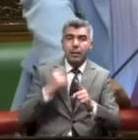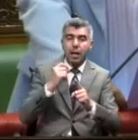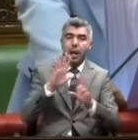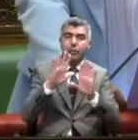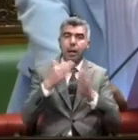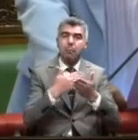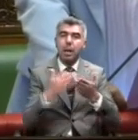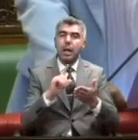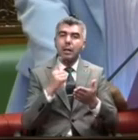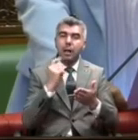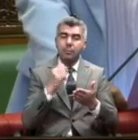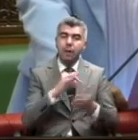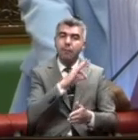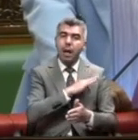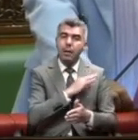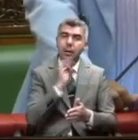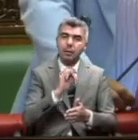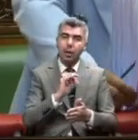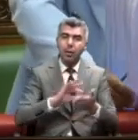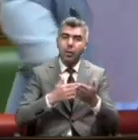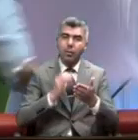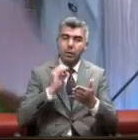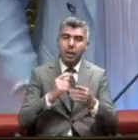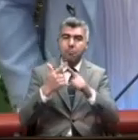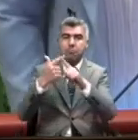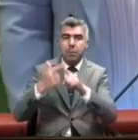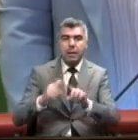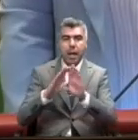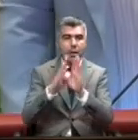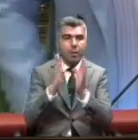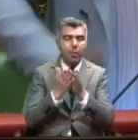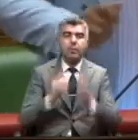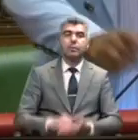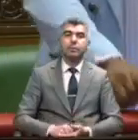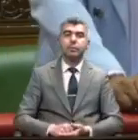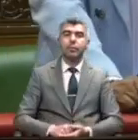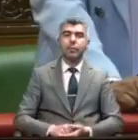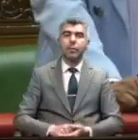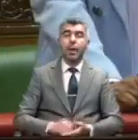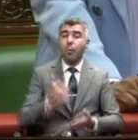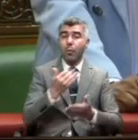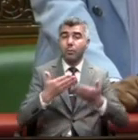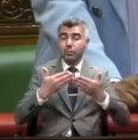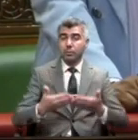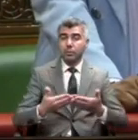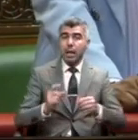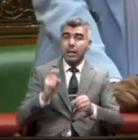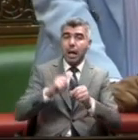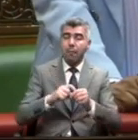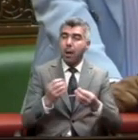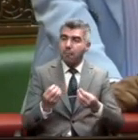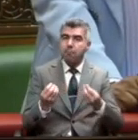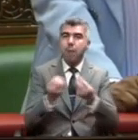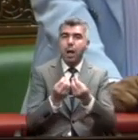ملايير درهم لفائده مجموعه من فصول الميزانيه العامه اننا ومن منطقي النقابه المساه